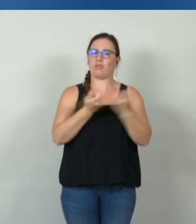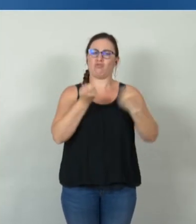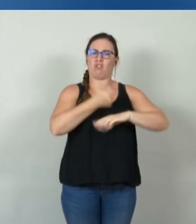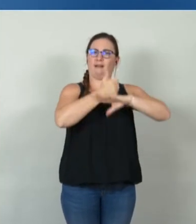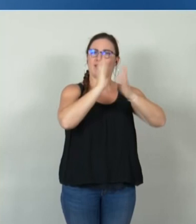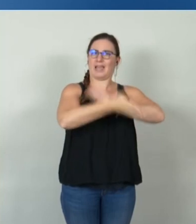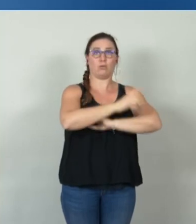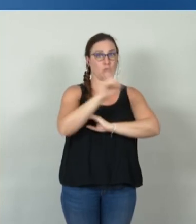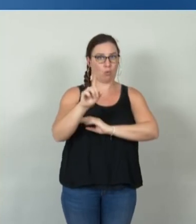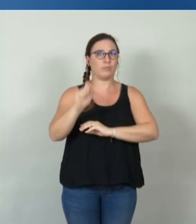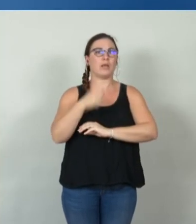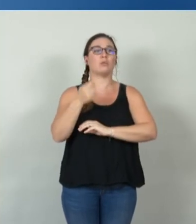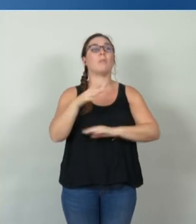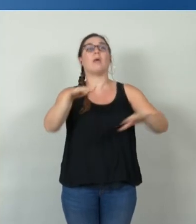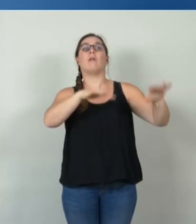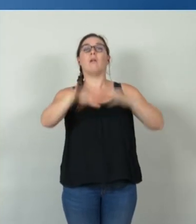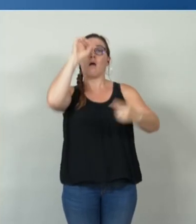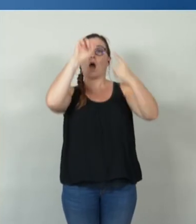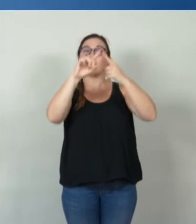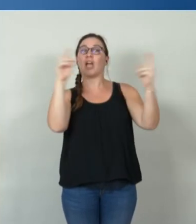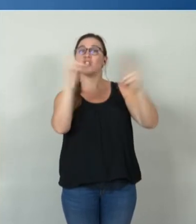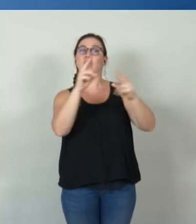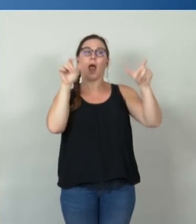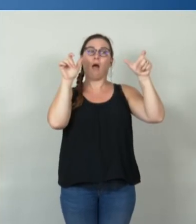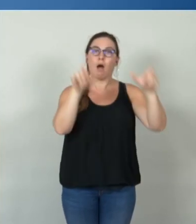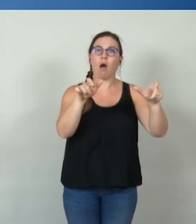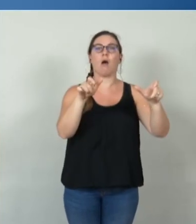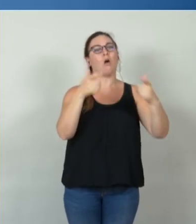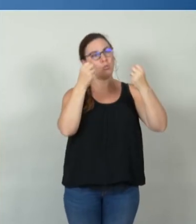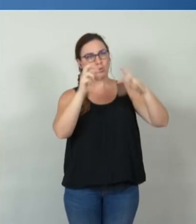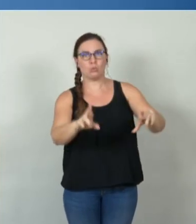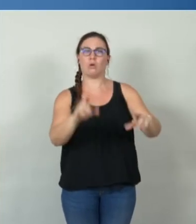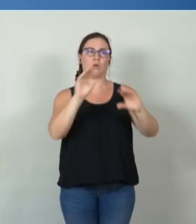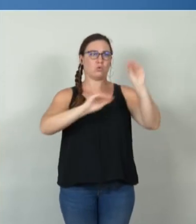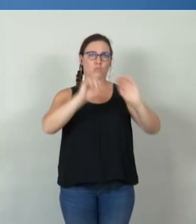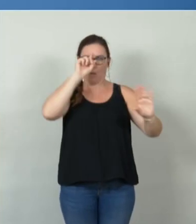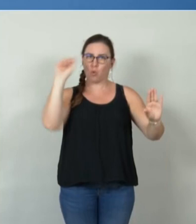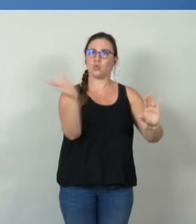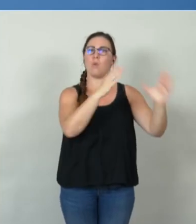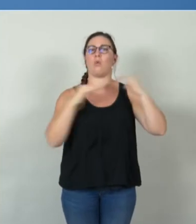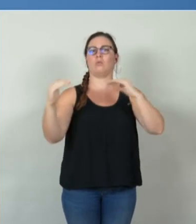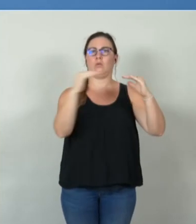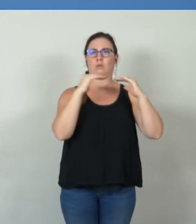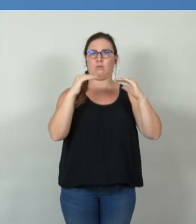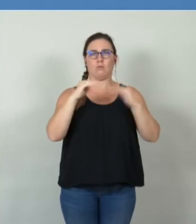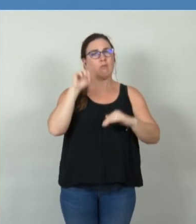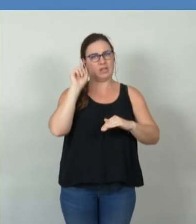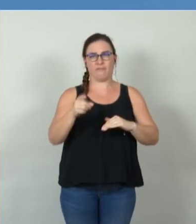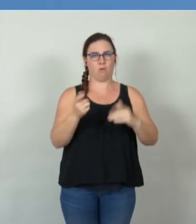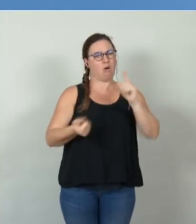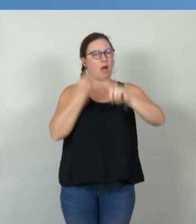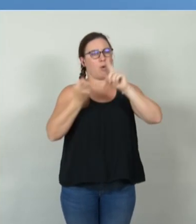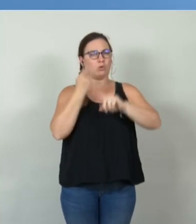mais en tant que garante de l'intérêt général et de l'accès universel aux soins c'est une décision majeure qui doit être considérée comme tel